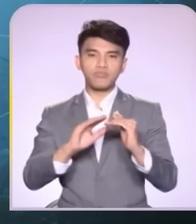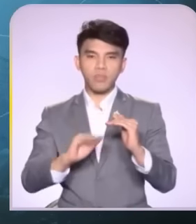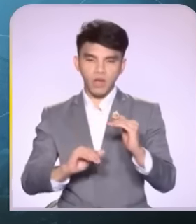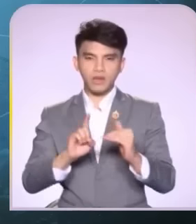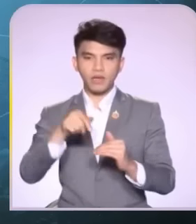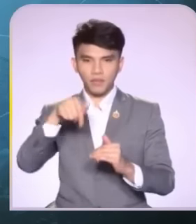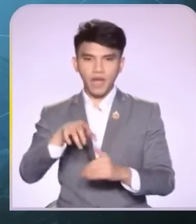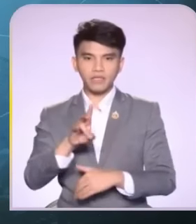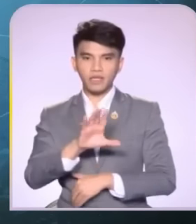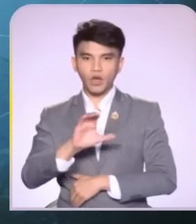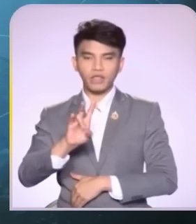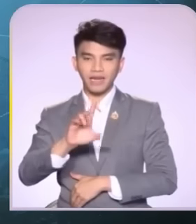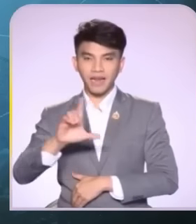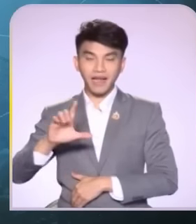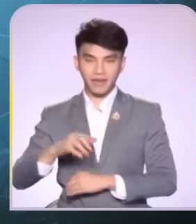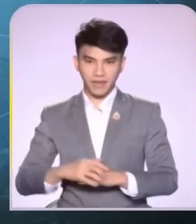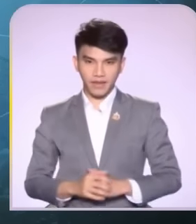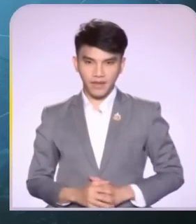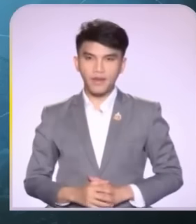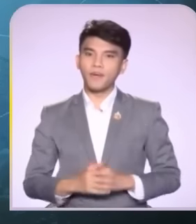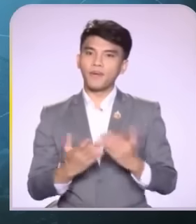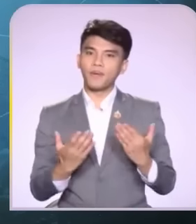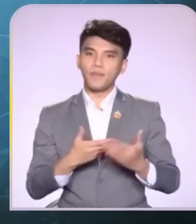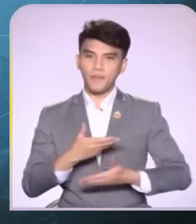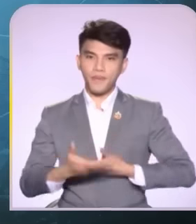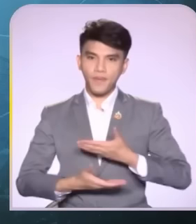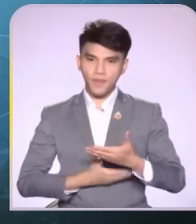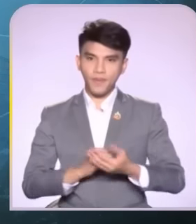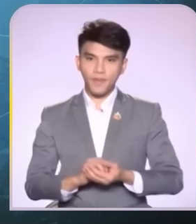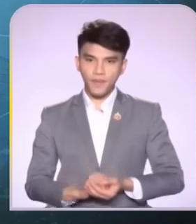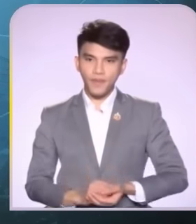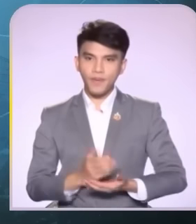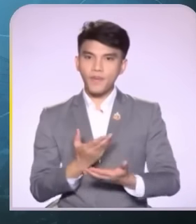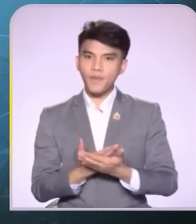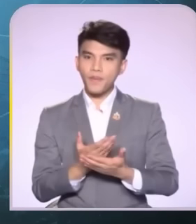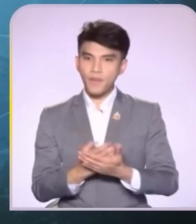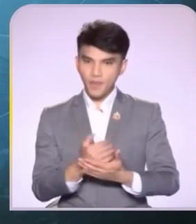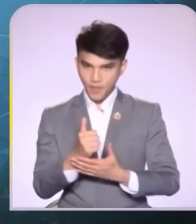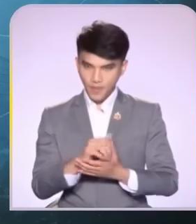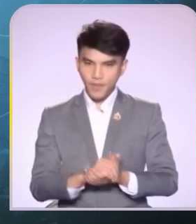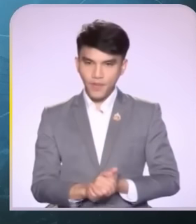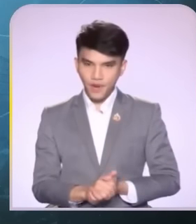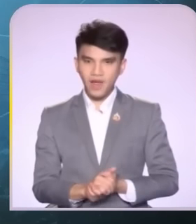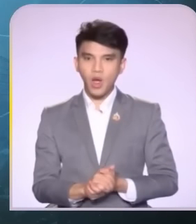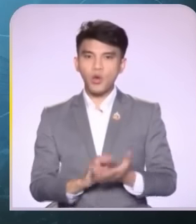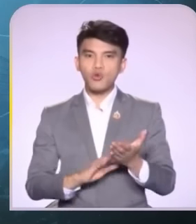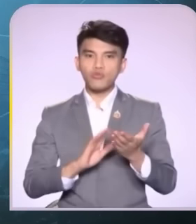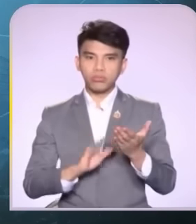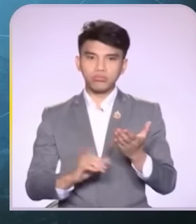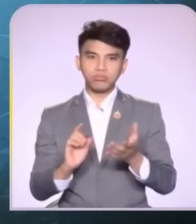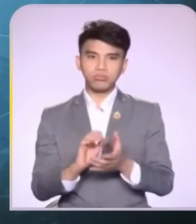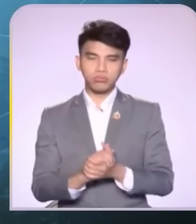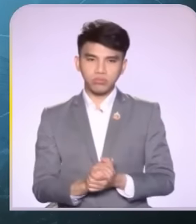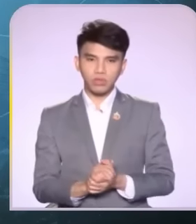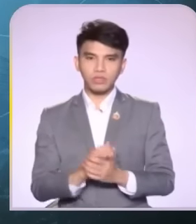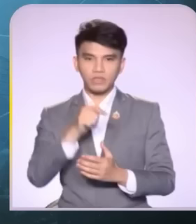แล้ว 1,707 ล้านบาทอันนี้เป็นต้นทุนขายส่วนกำไรสุทธิลดลงมามหาศาลค่ะ